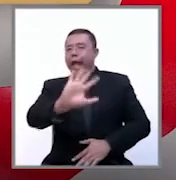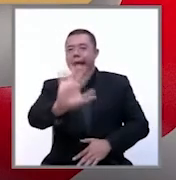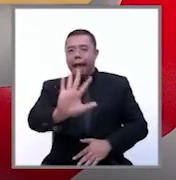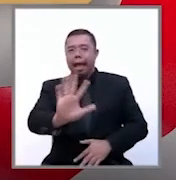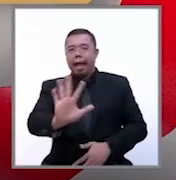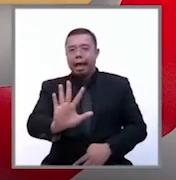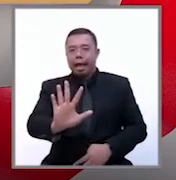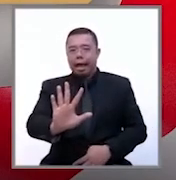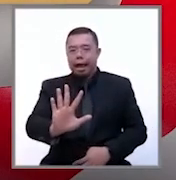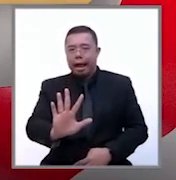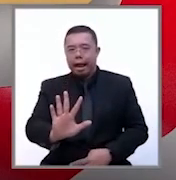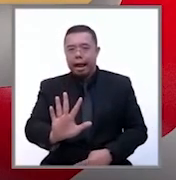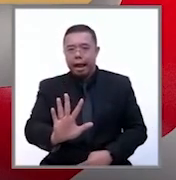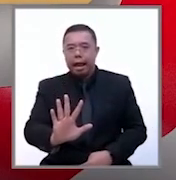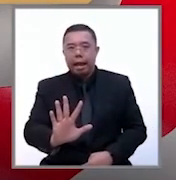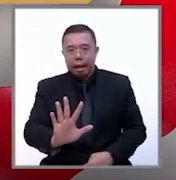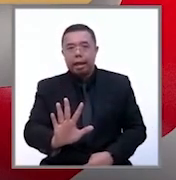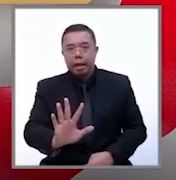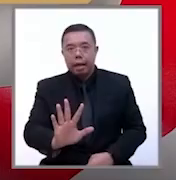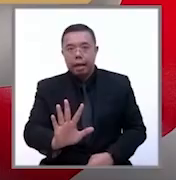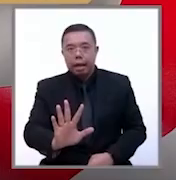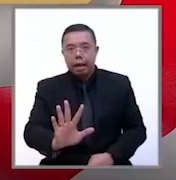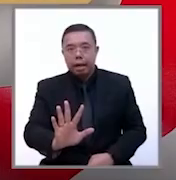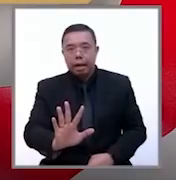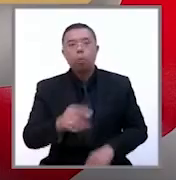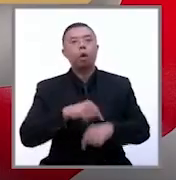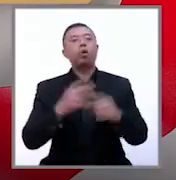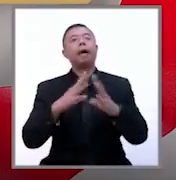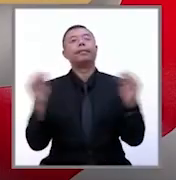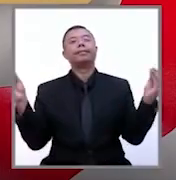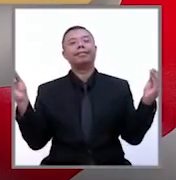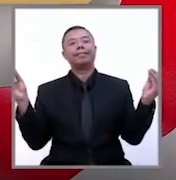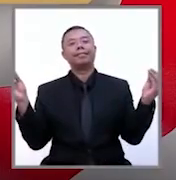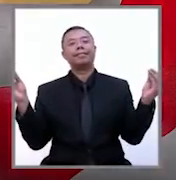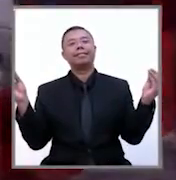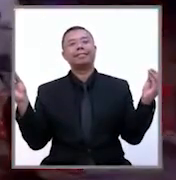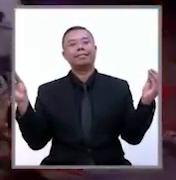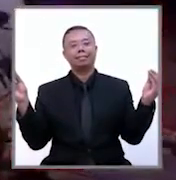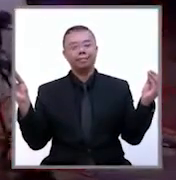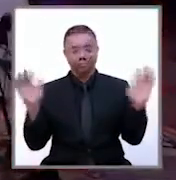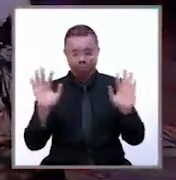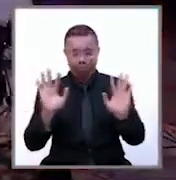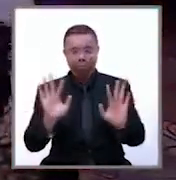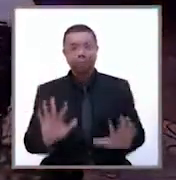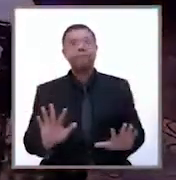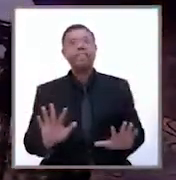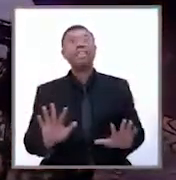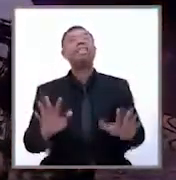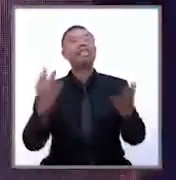masyarakat waktunya masih baik waktunya habis baik waktunya